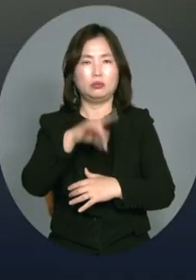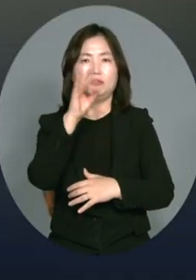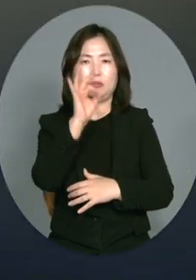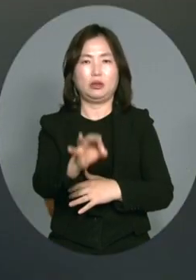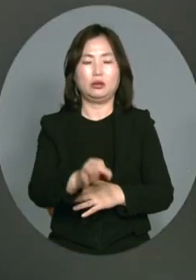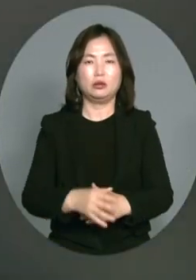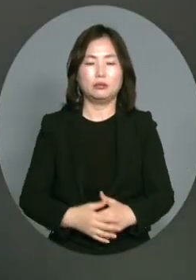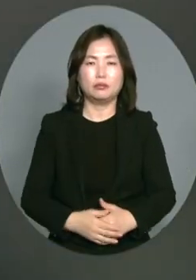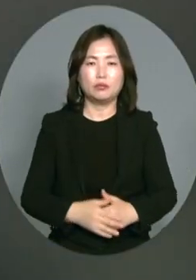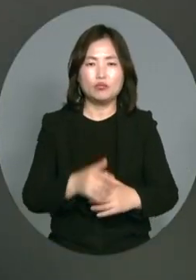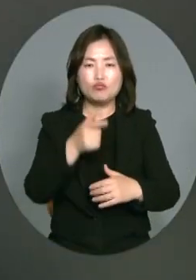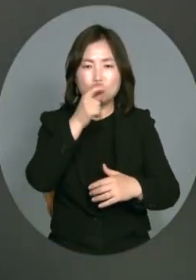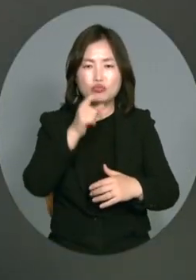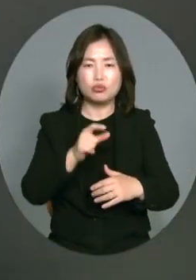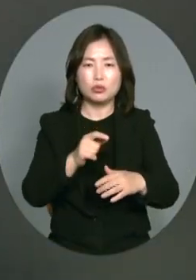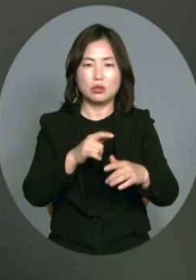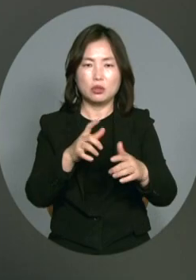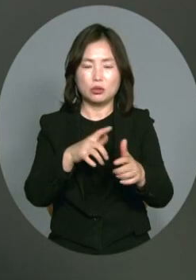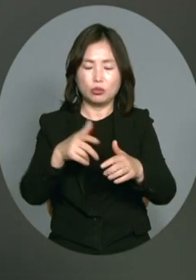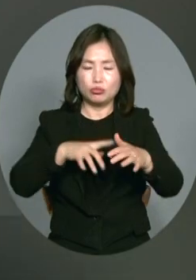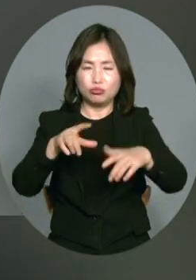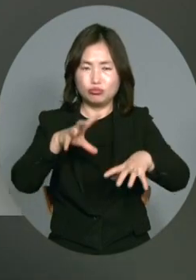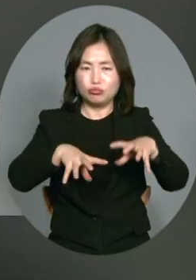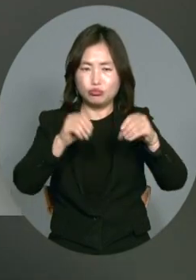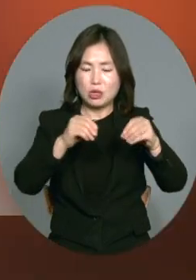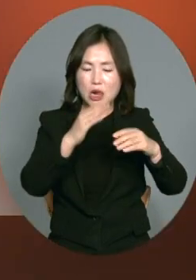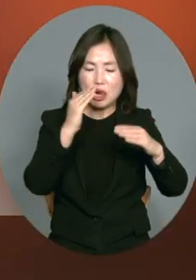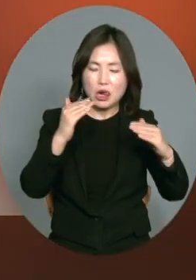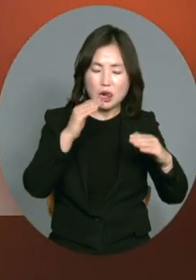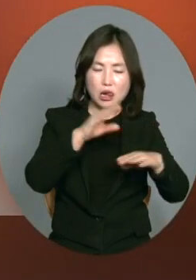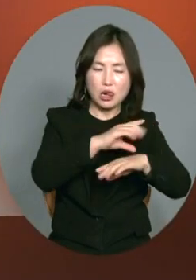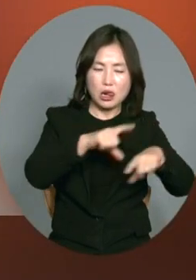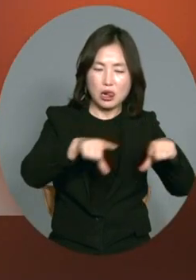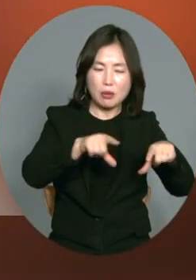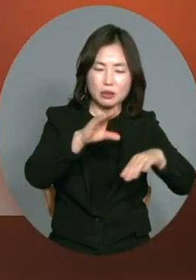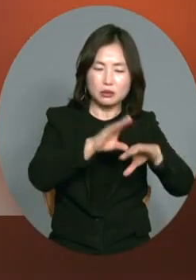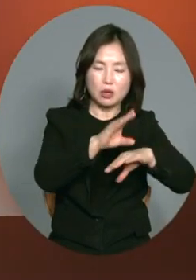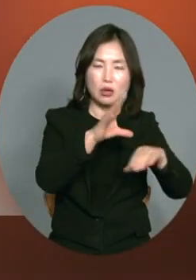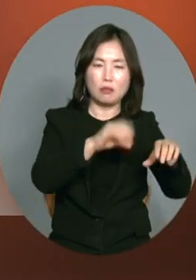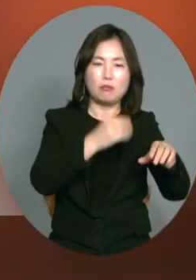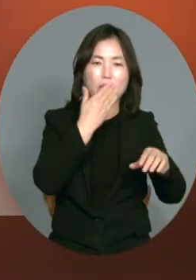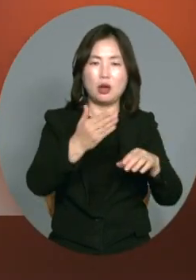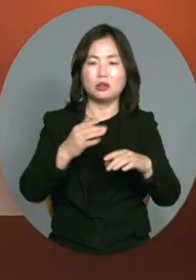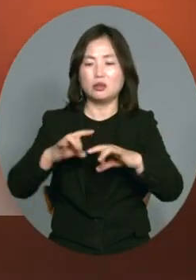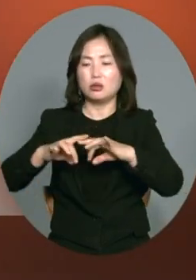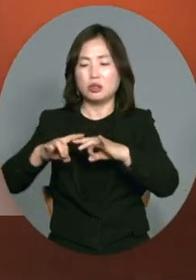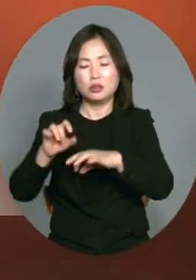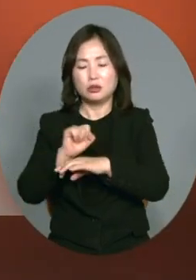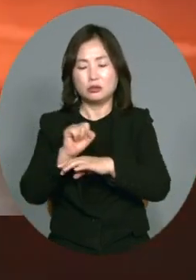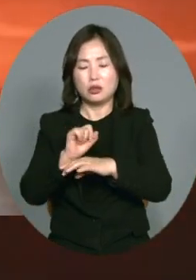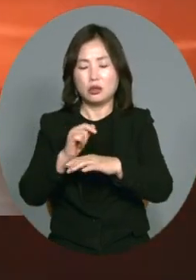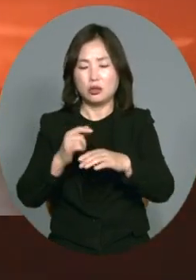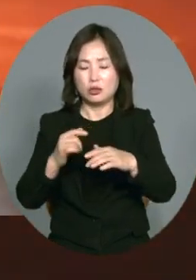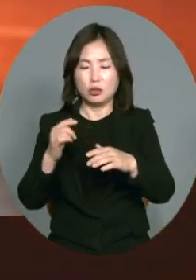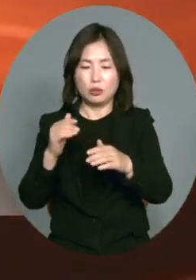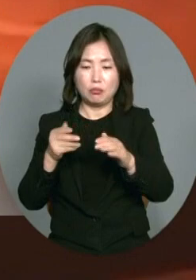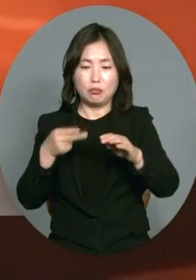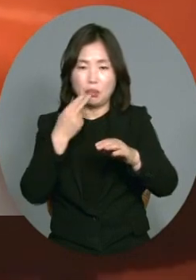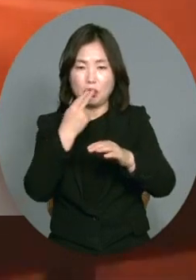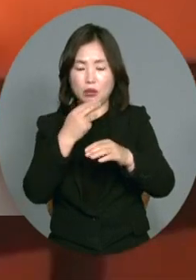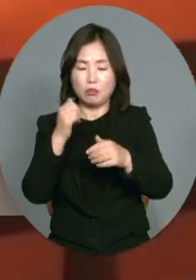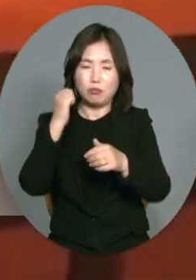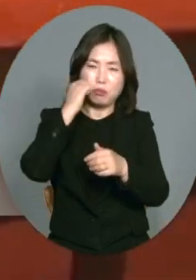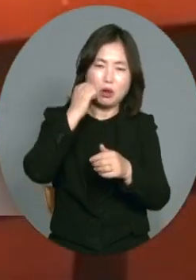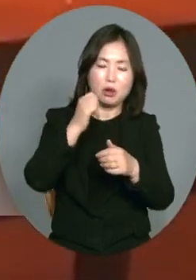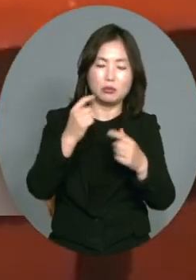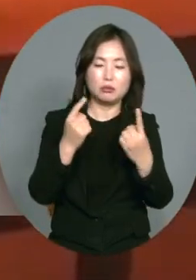처음 봤어요 물로도 충분히 진압할 수 있는 일반 자동차 화재와 달리 전기자동차는 배터리에 충격이 가해지면